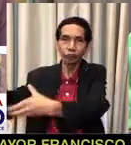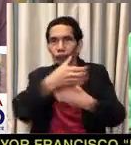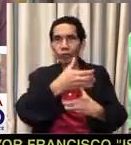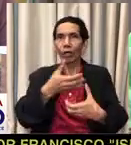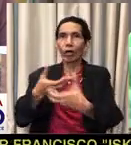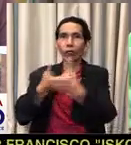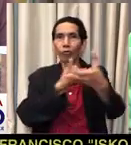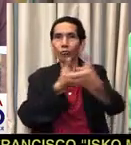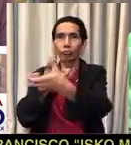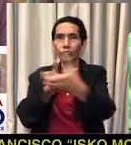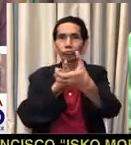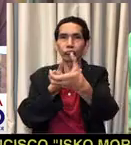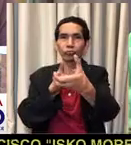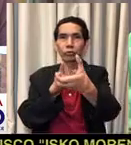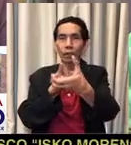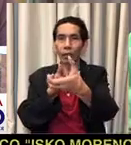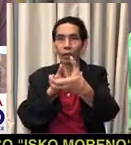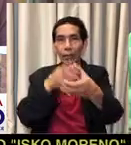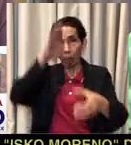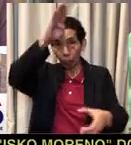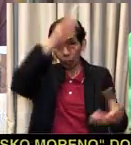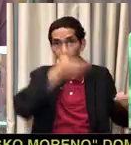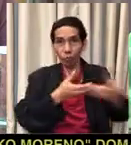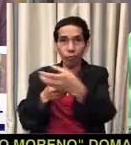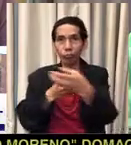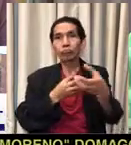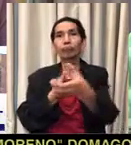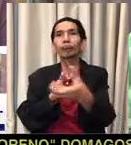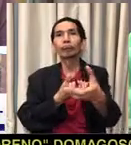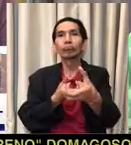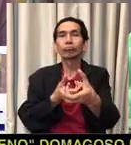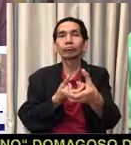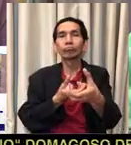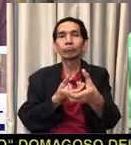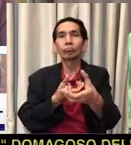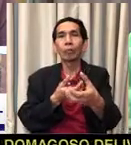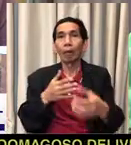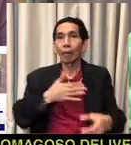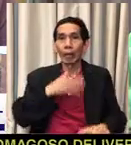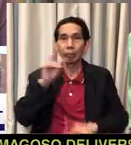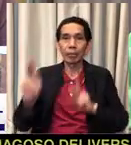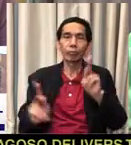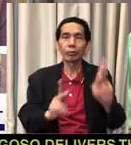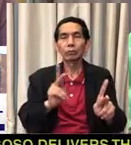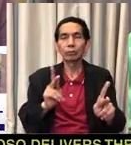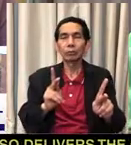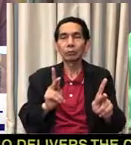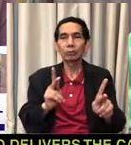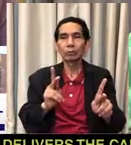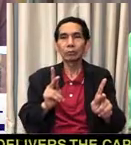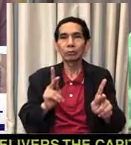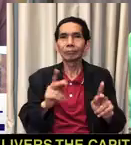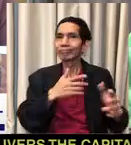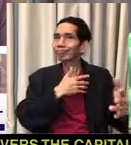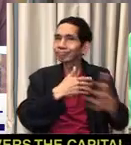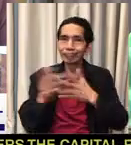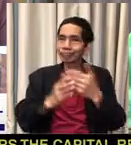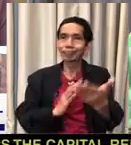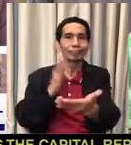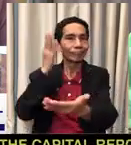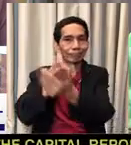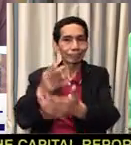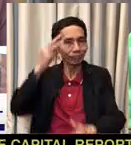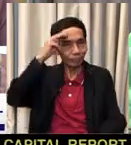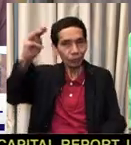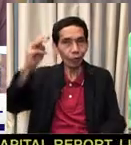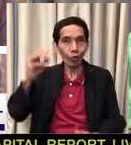ng host ng bombero. Okay. Mga kababayan, kahit pumunta pa ang mayor